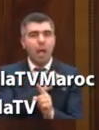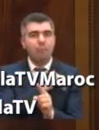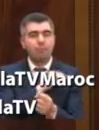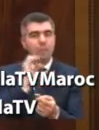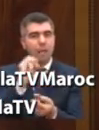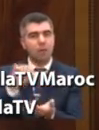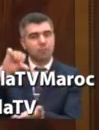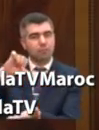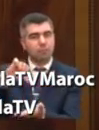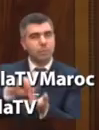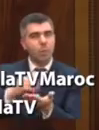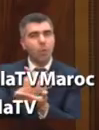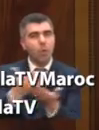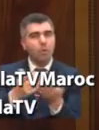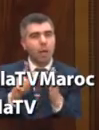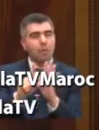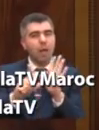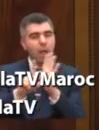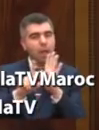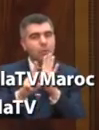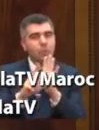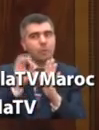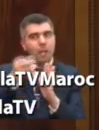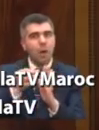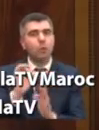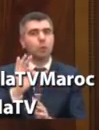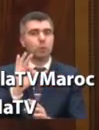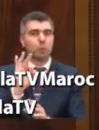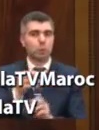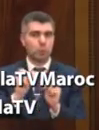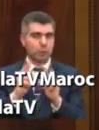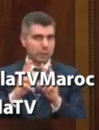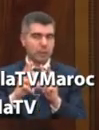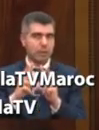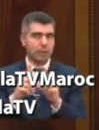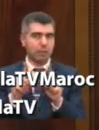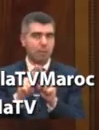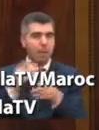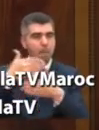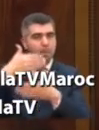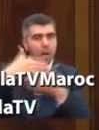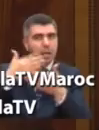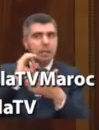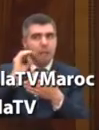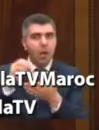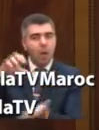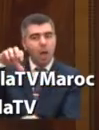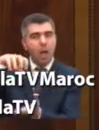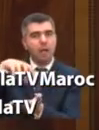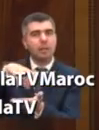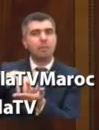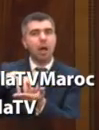وحقوقه المشروعة في بناء دولة فلسطينية مستقلة وموحدة عاصمتها